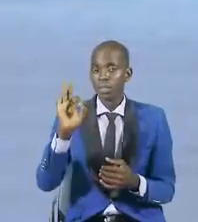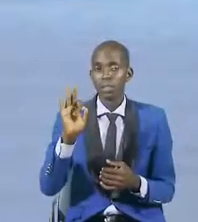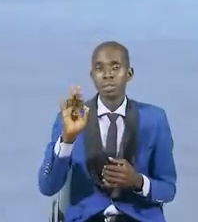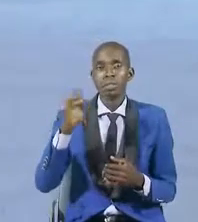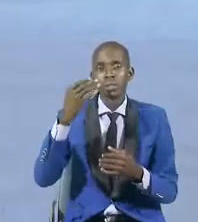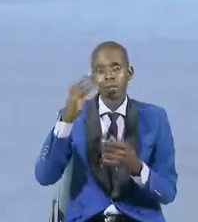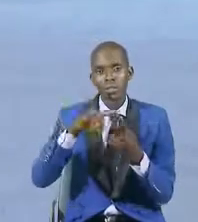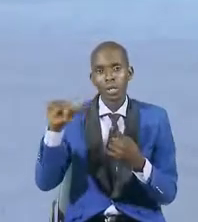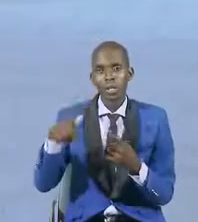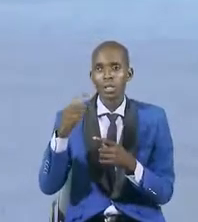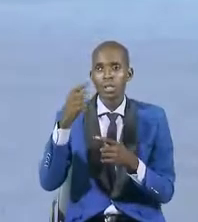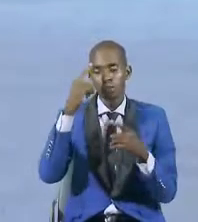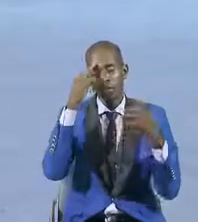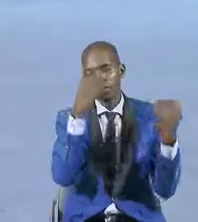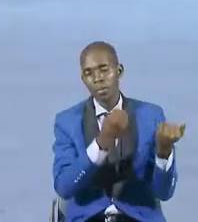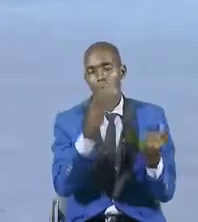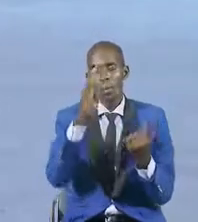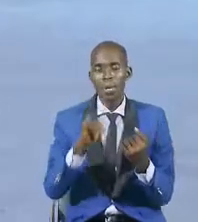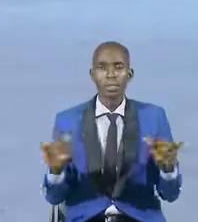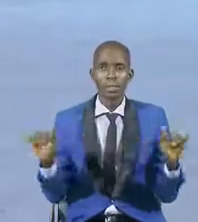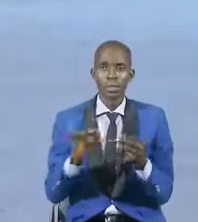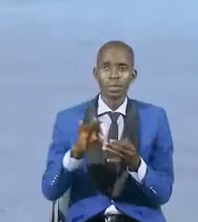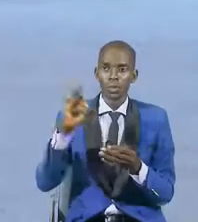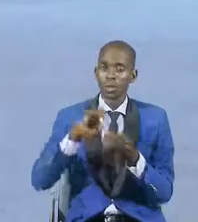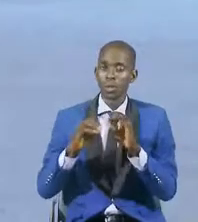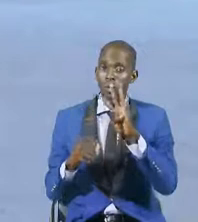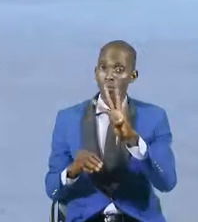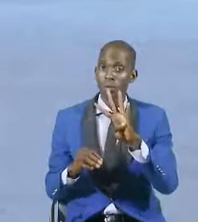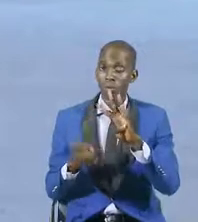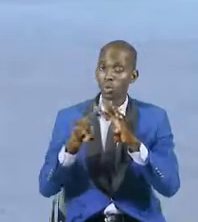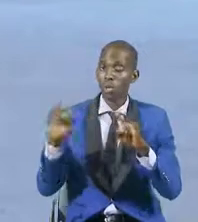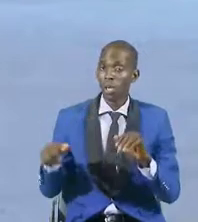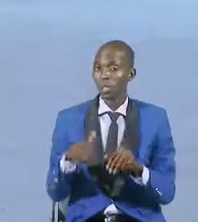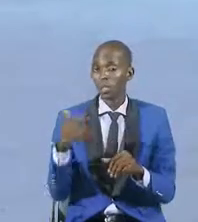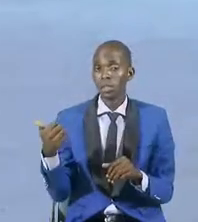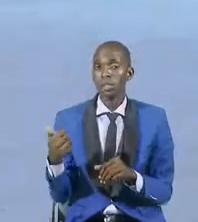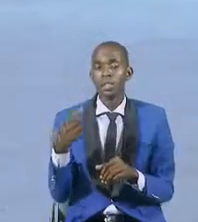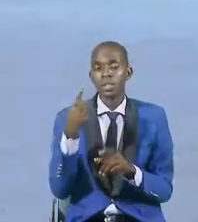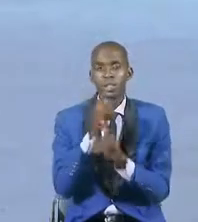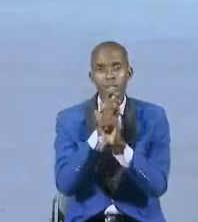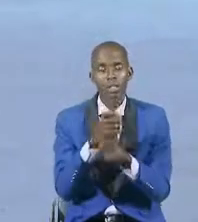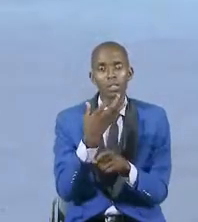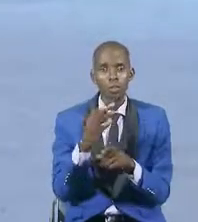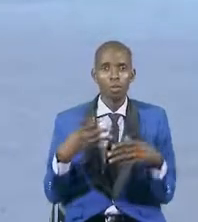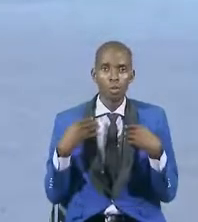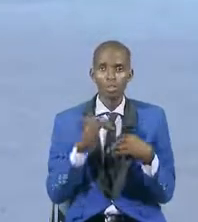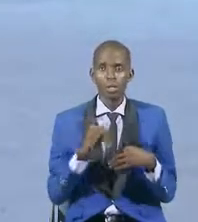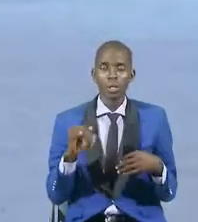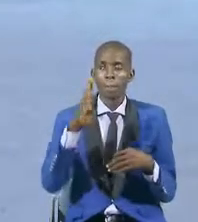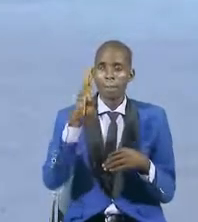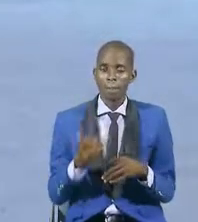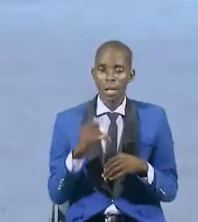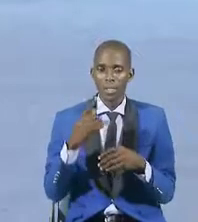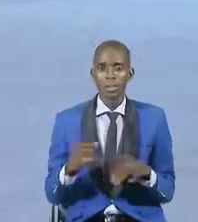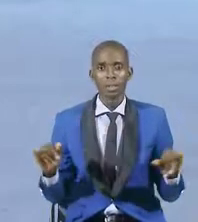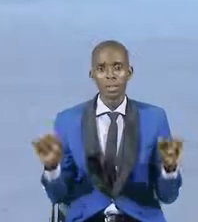autre, la foi par le même esprit. Numéro 4. À un autre, le don des guérisons par